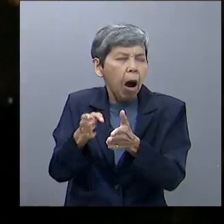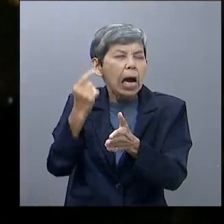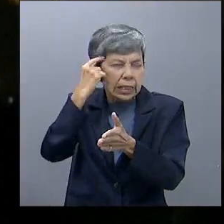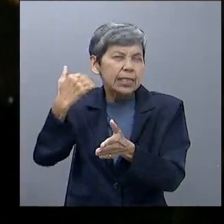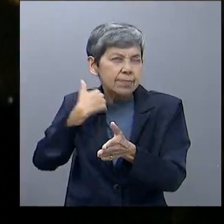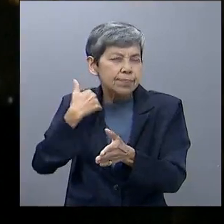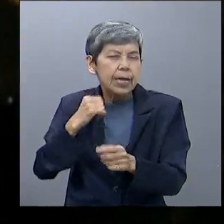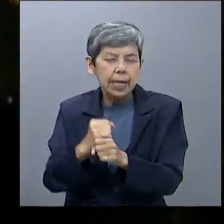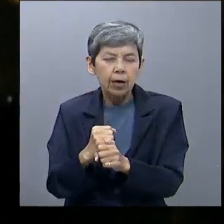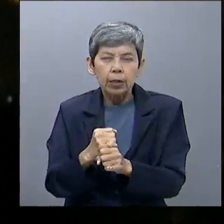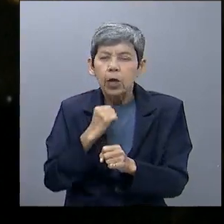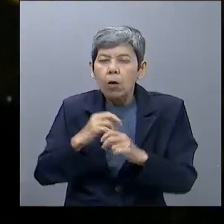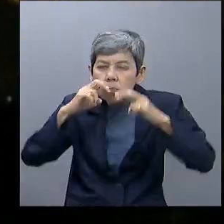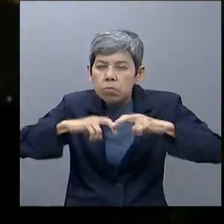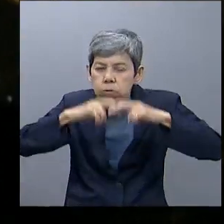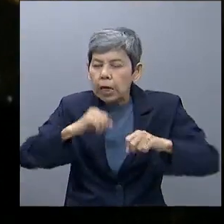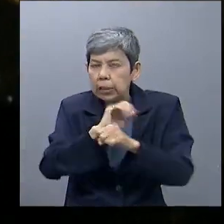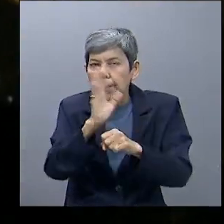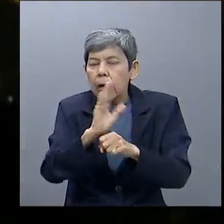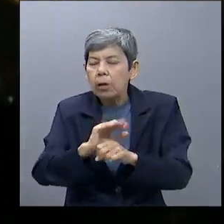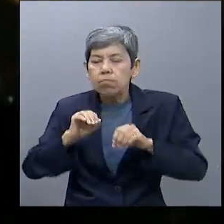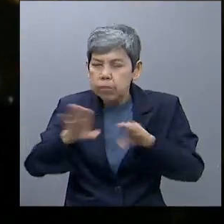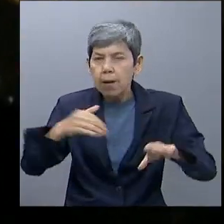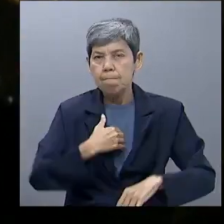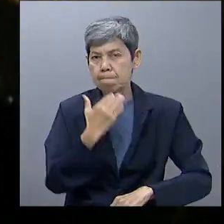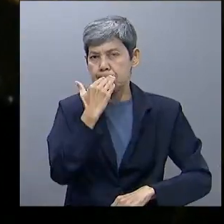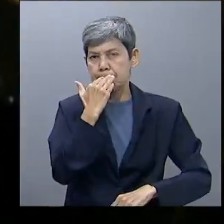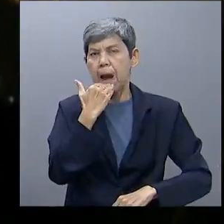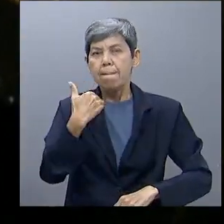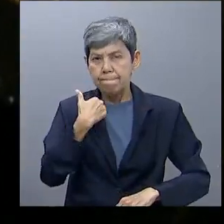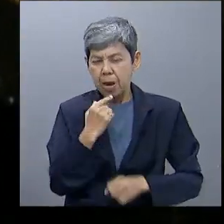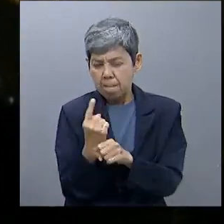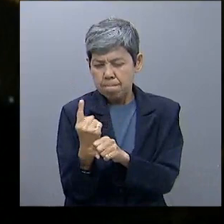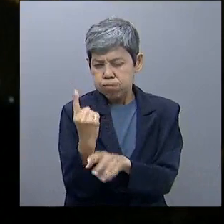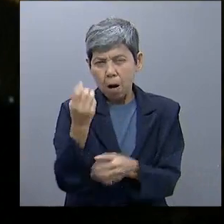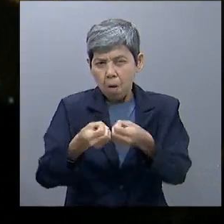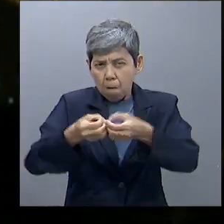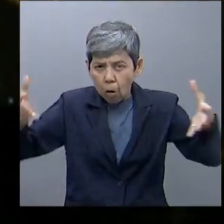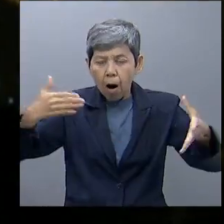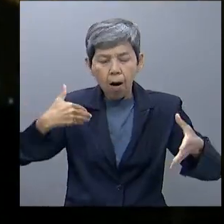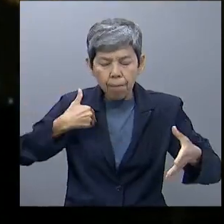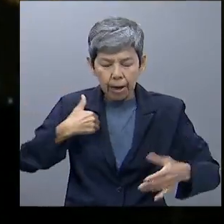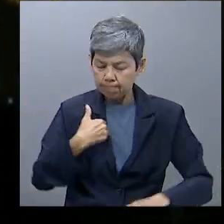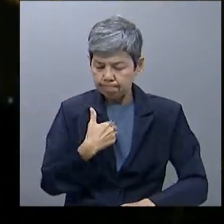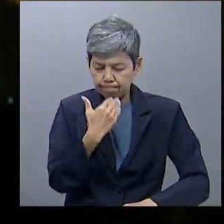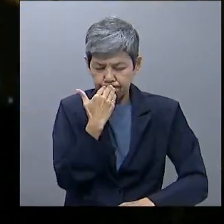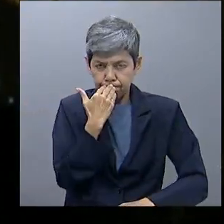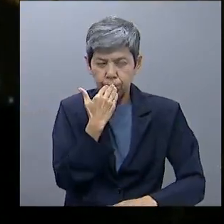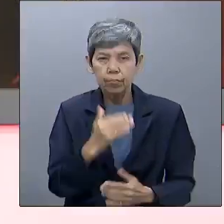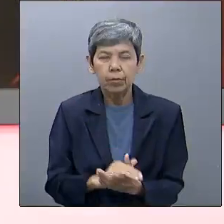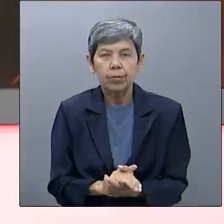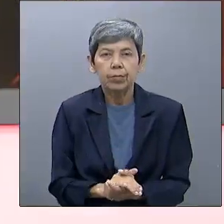ว่าหมายถึงว่าเขาจะไม่ทดสอบหรือว่าประกาศอย่างเป็นทางการว่าครอบครองอาวุธนิวเคลียร์ก่อนชาติอื่นใดในภูมิภาค